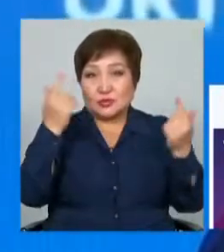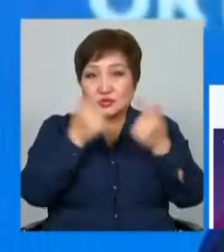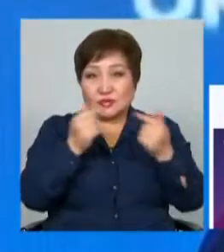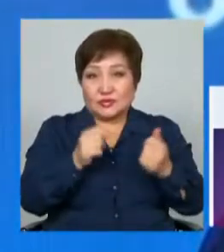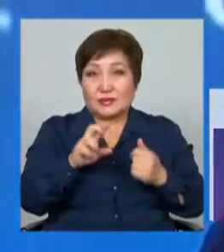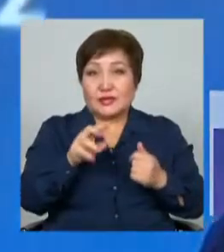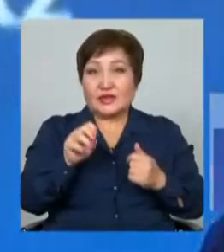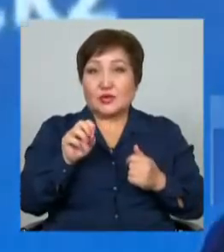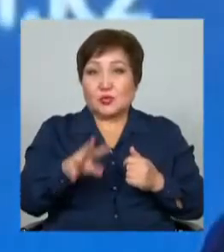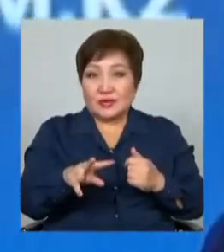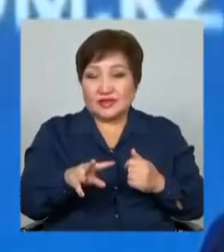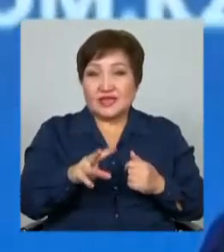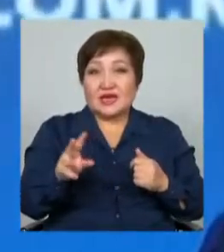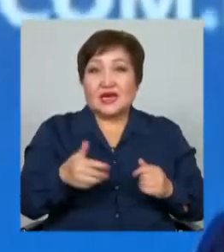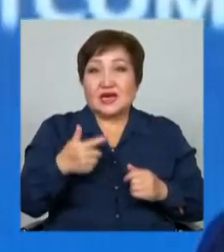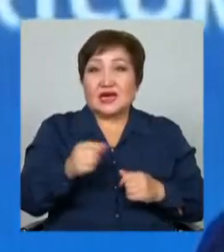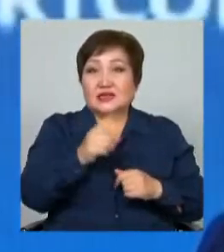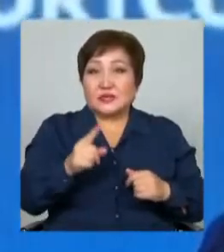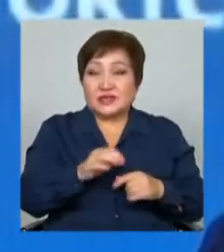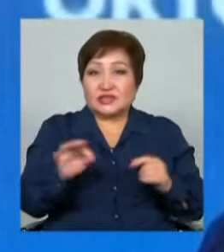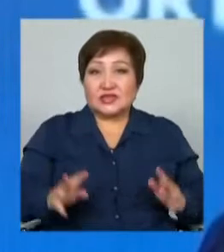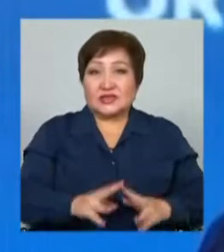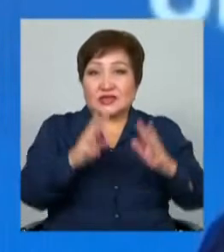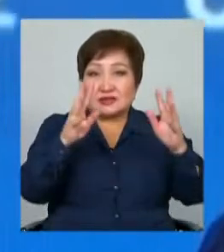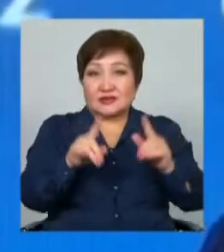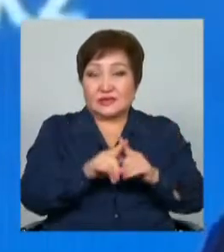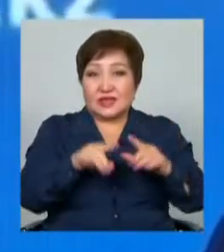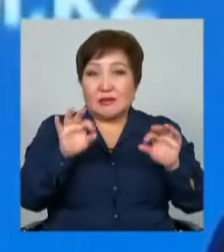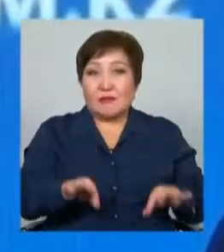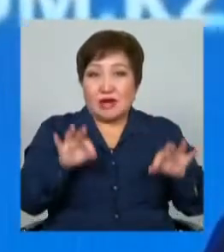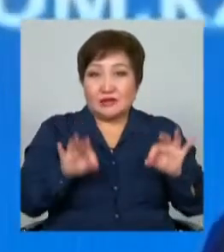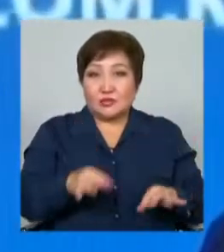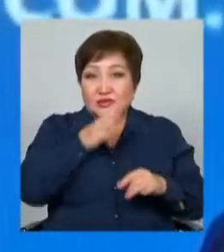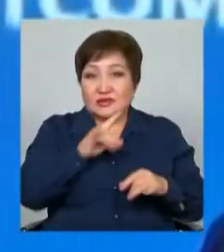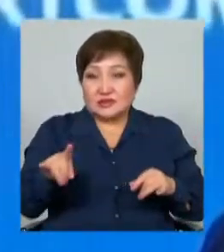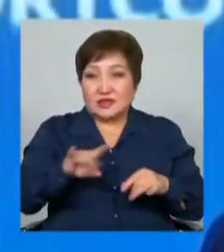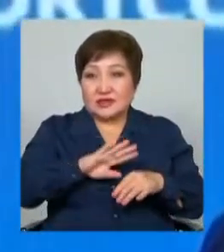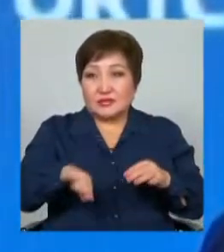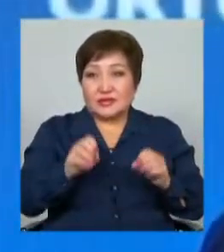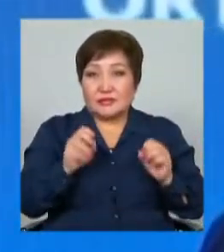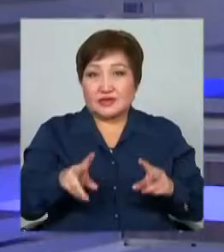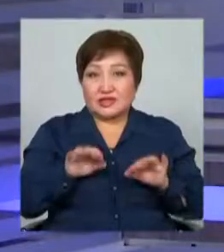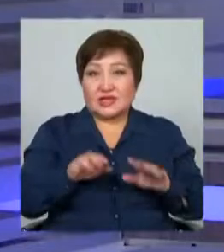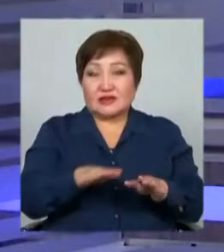битумды мембрананы газбен жанатын құрылғы арқылы балқыту кезінде өртке қарсы қауіпсіздік шаралары сақталмады.